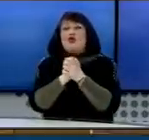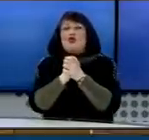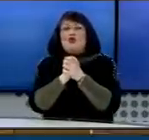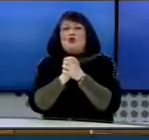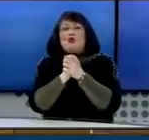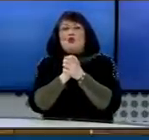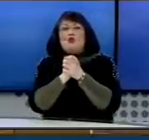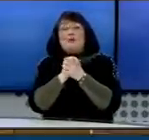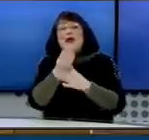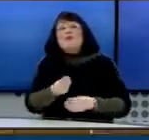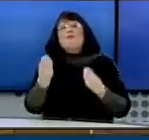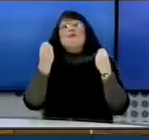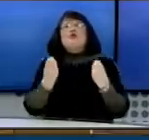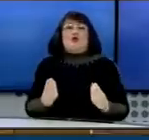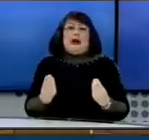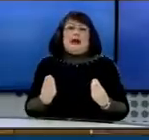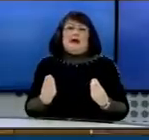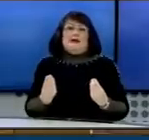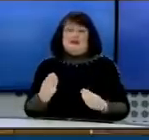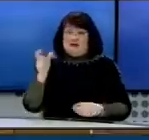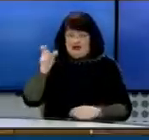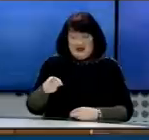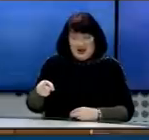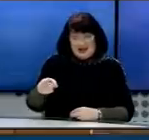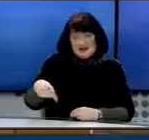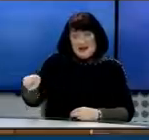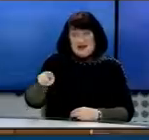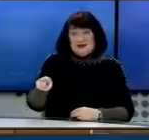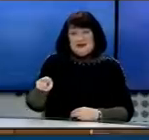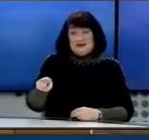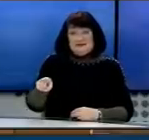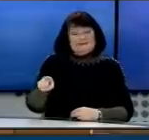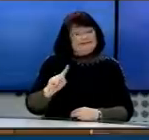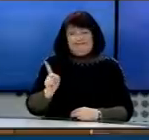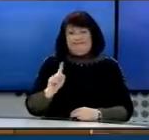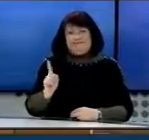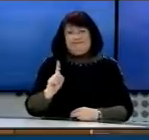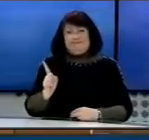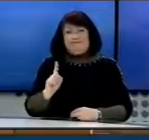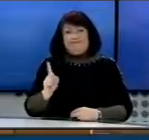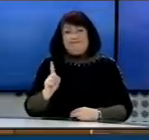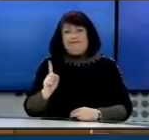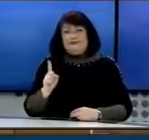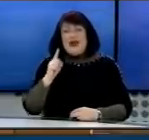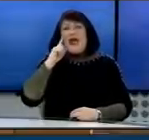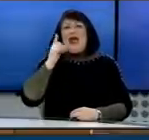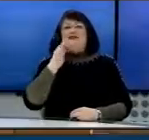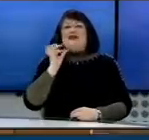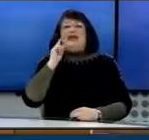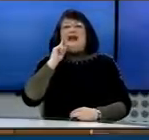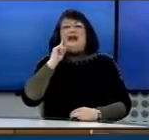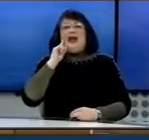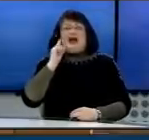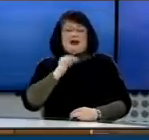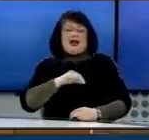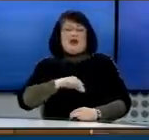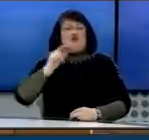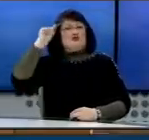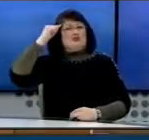και να γίνουμε καλύτεροι. Για σας όμως δεν αποτελεί παρά αφορμή για πολιτική